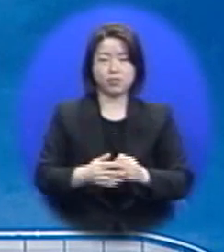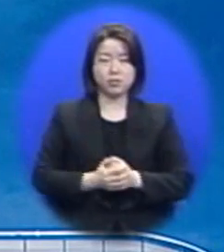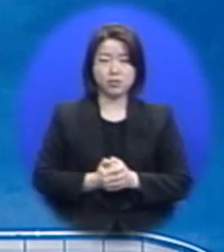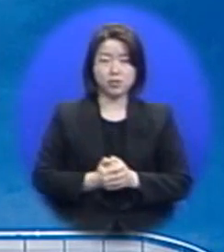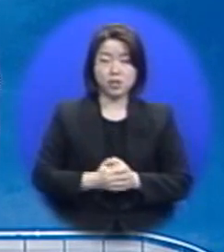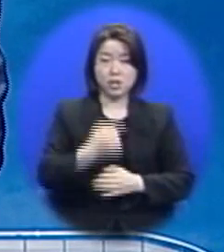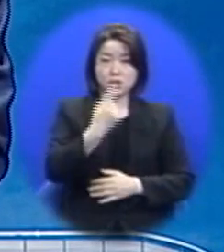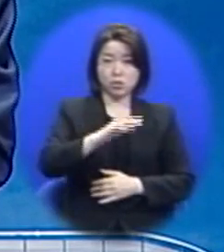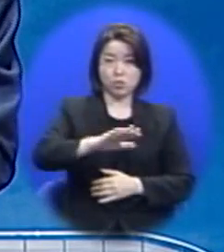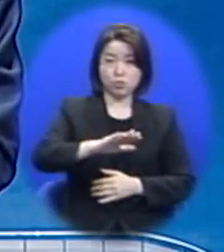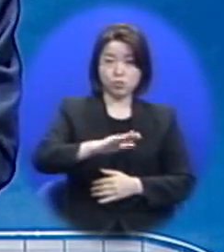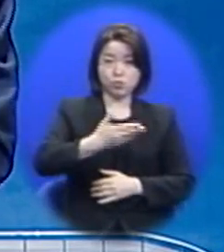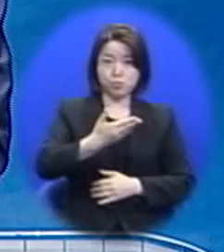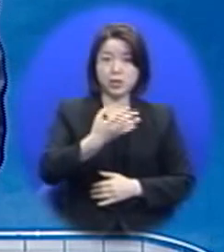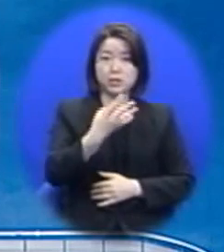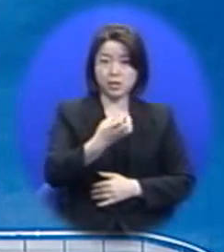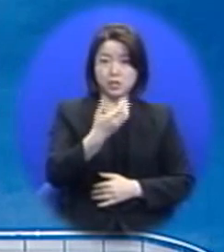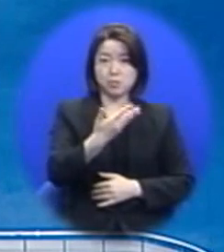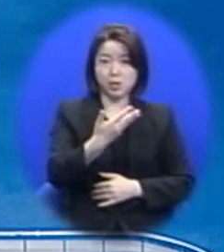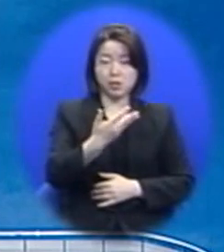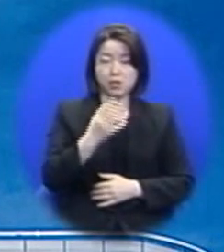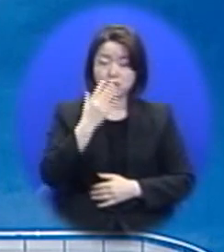1948년 이스라엘이 다시